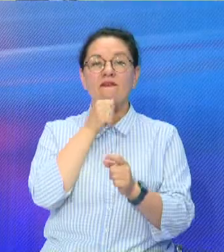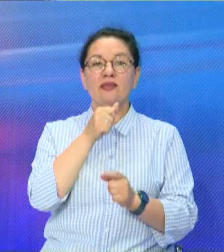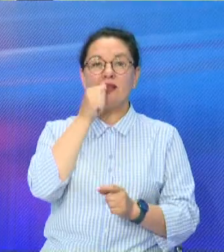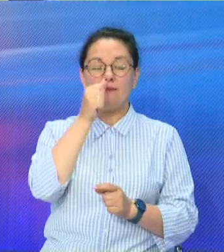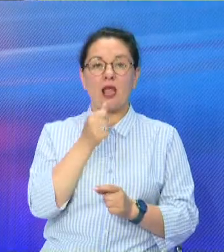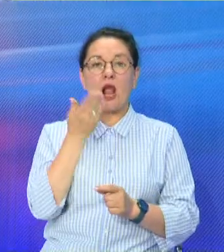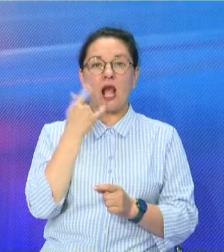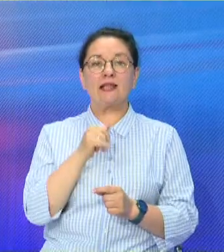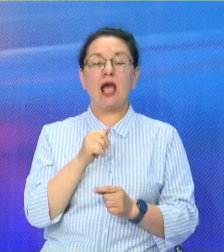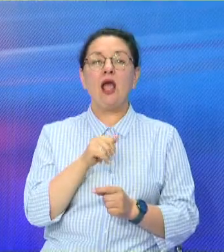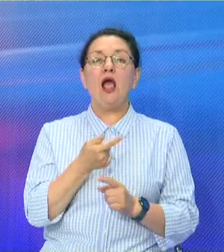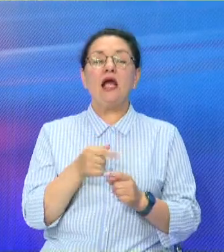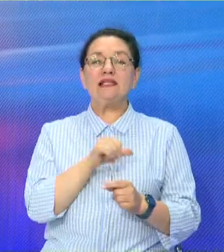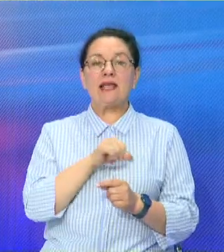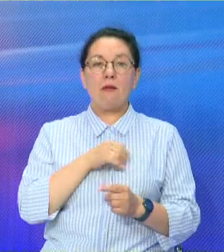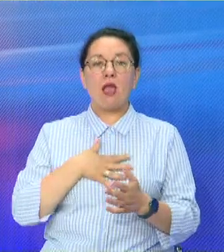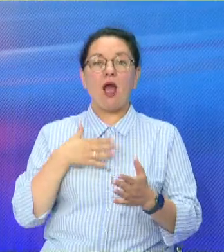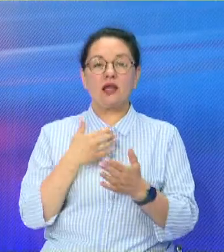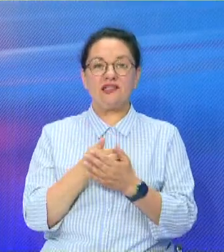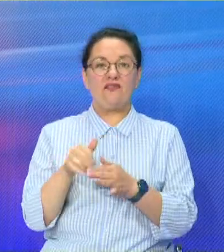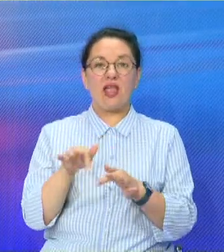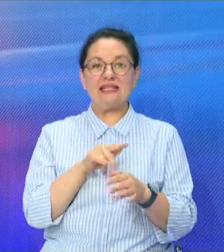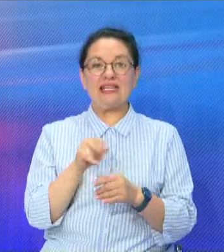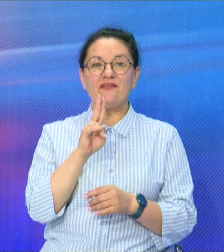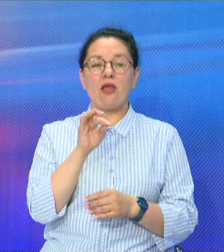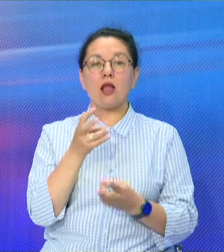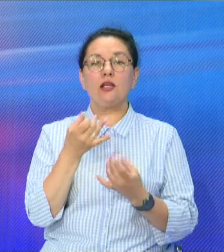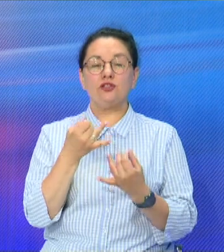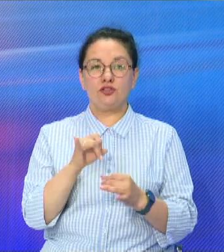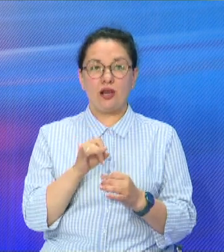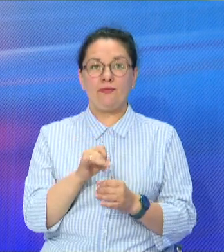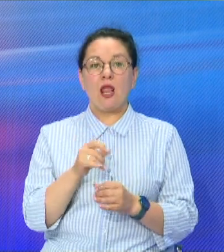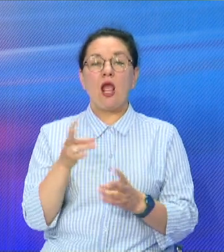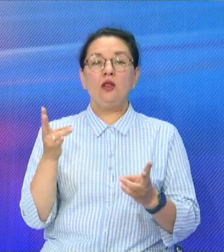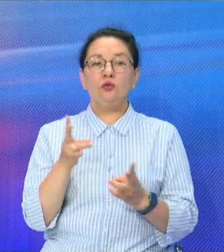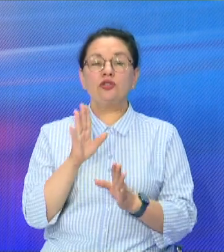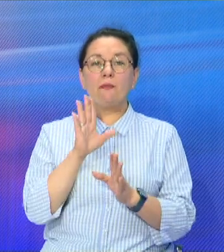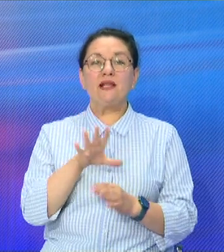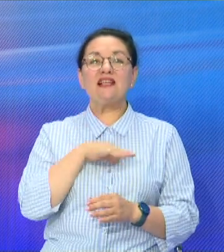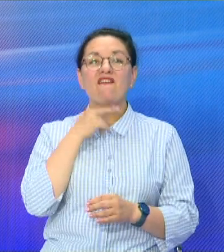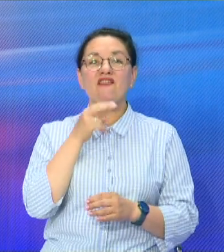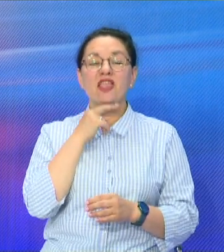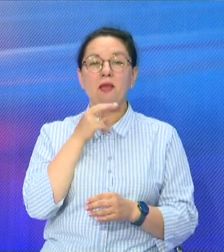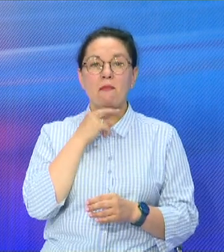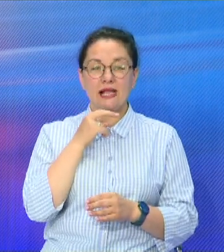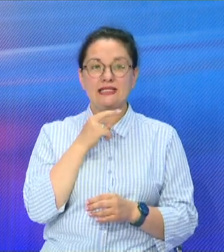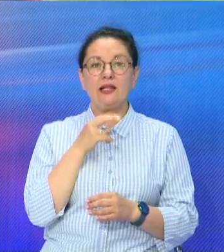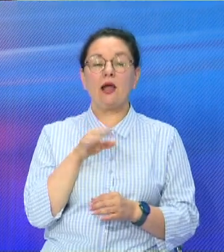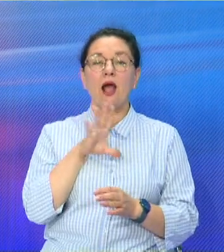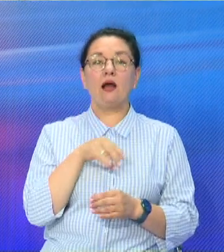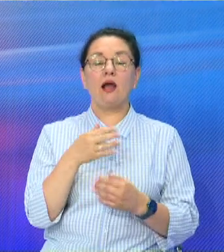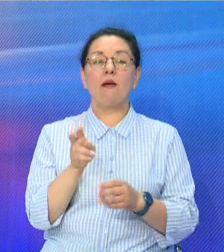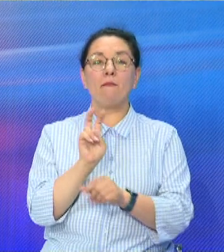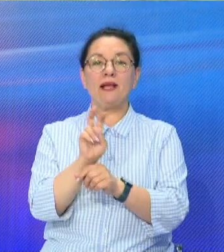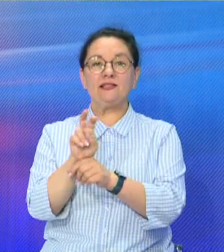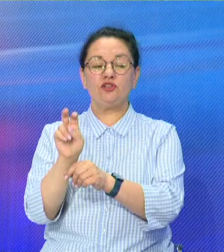клещей энтомологи догадываюсь необходимо армировать на вид войне зон от пачинко где были проведены акарицид номер преемственно